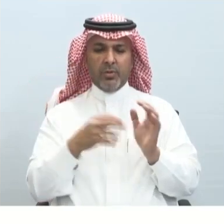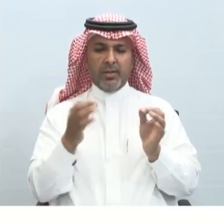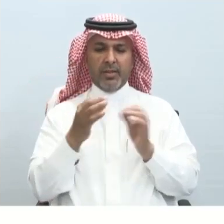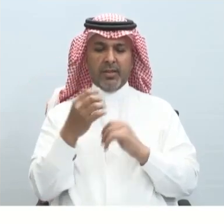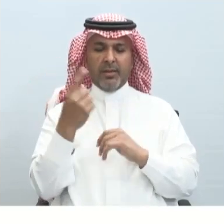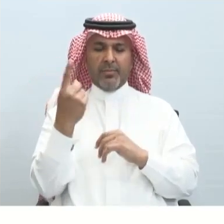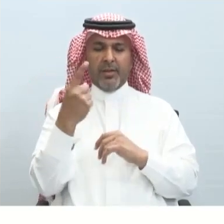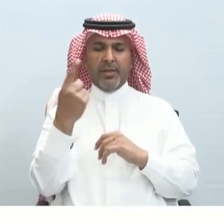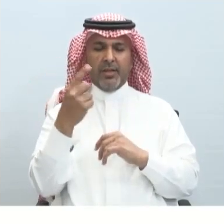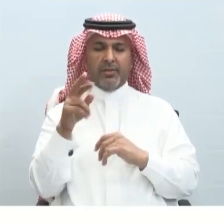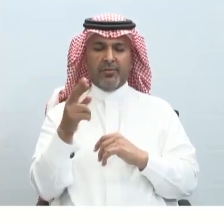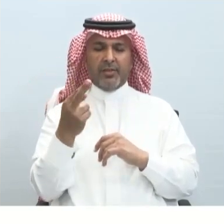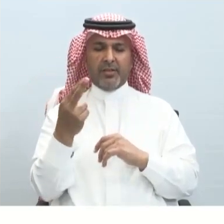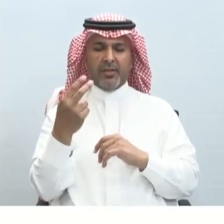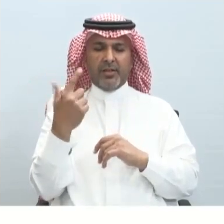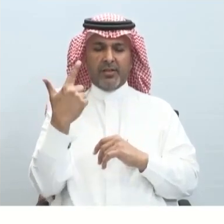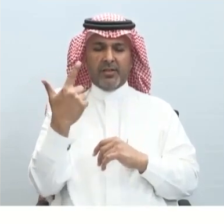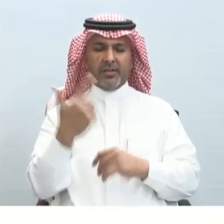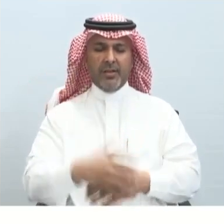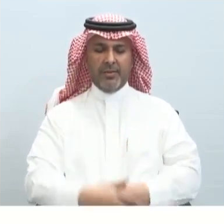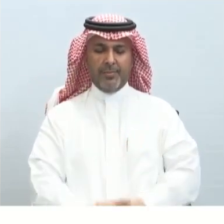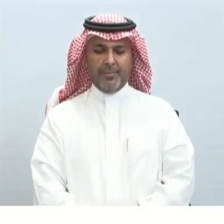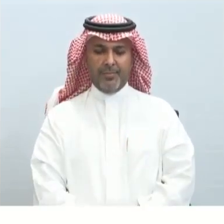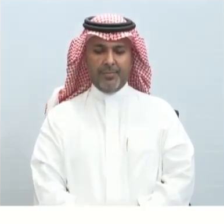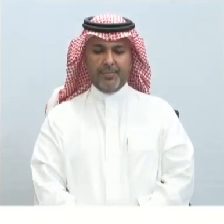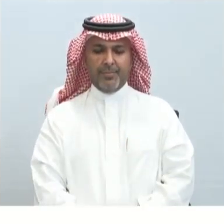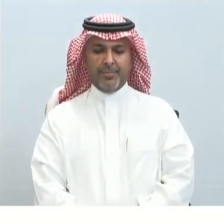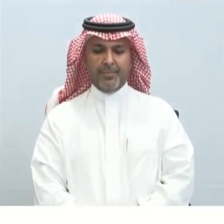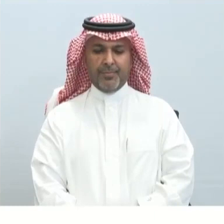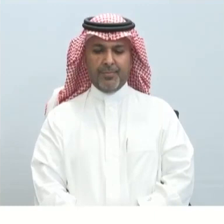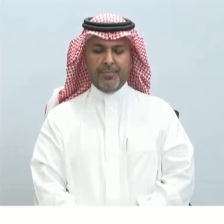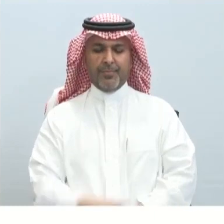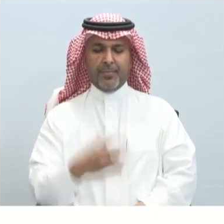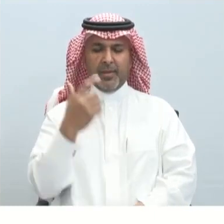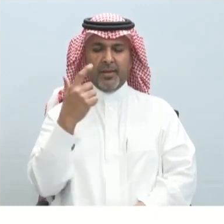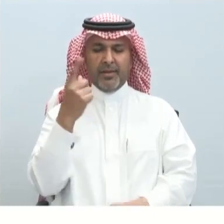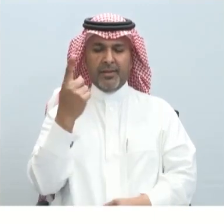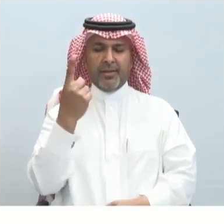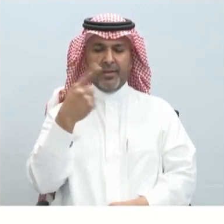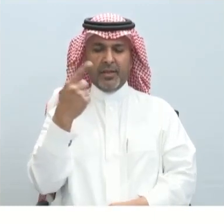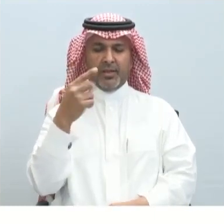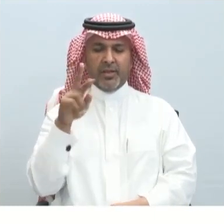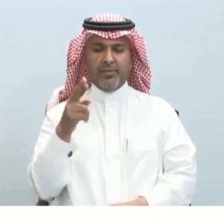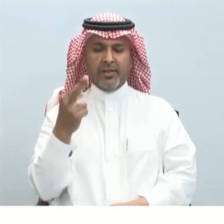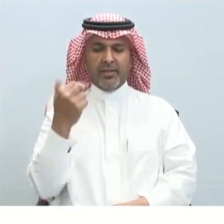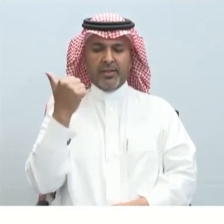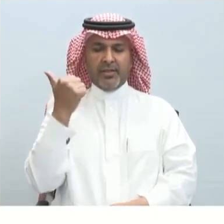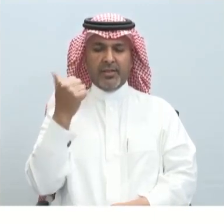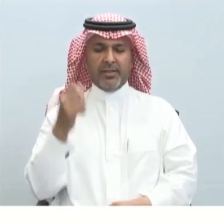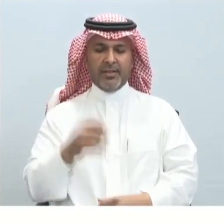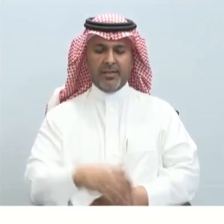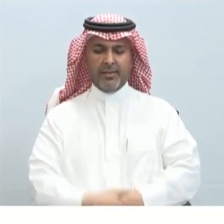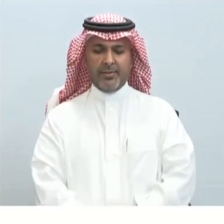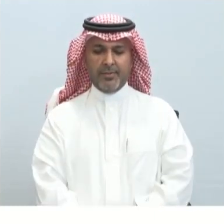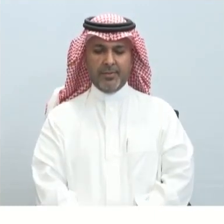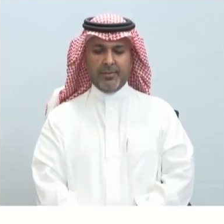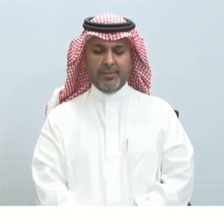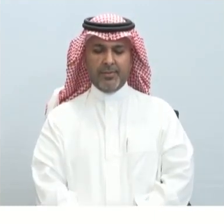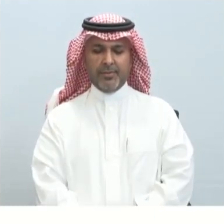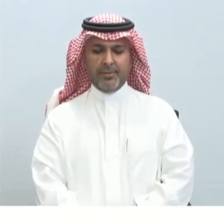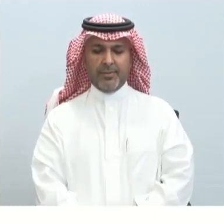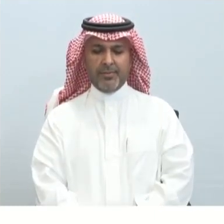الى اقرب جزء من عشره حيكون 11.6 11 فاصله سته والوحده حتكون ايضا